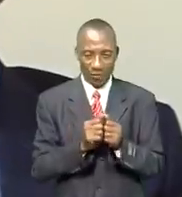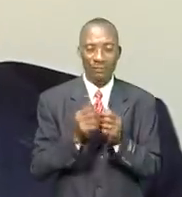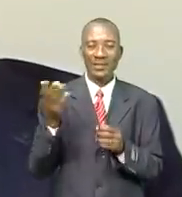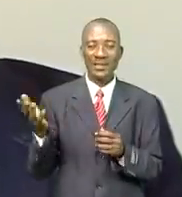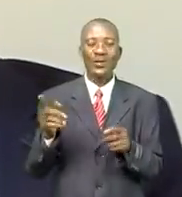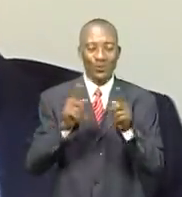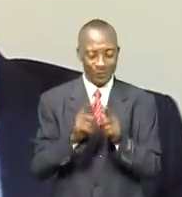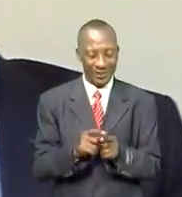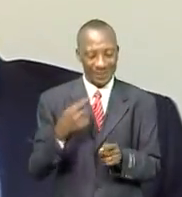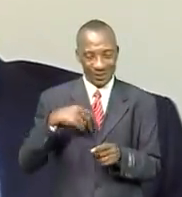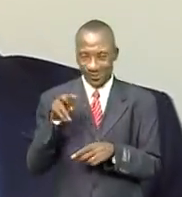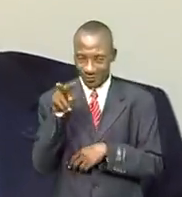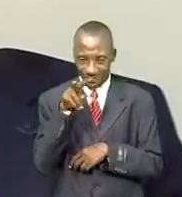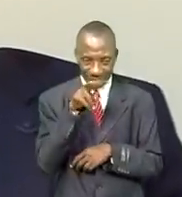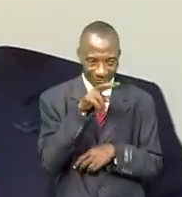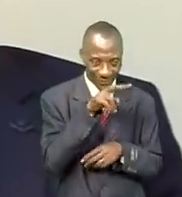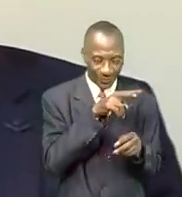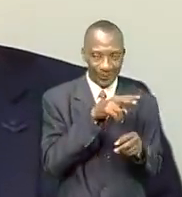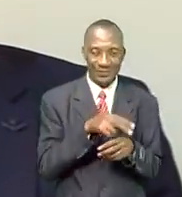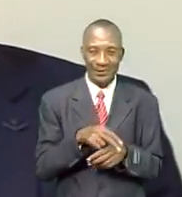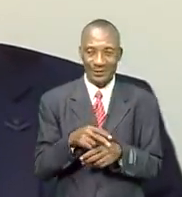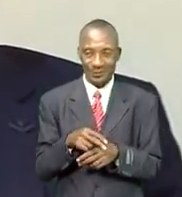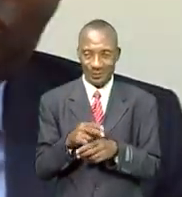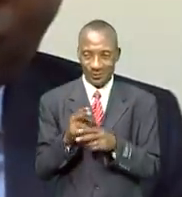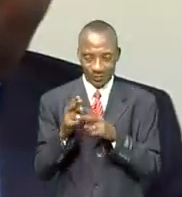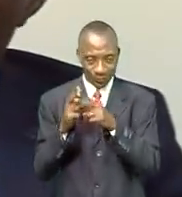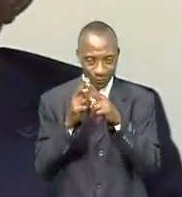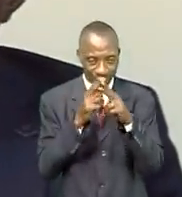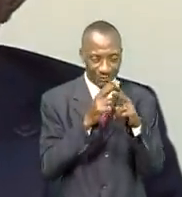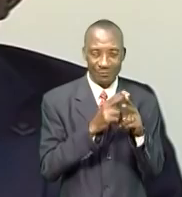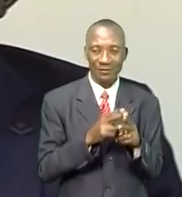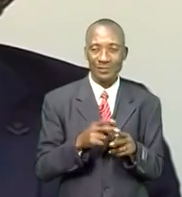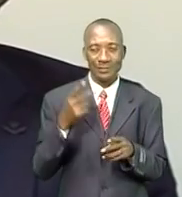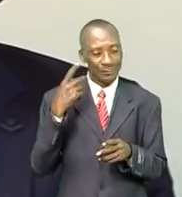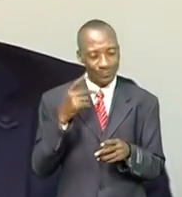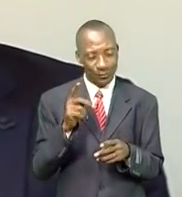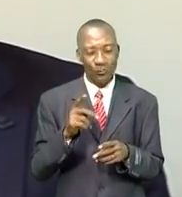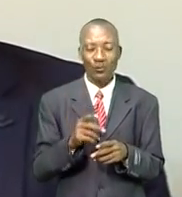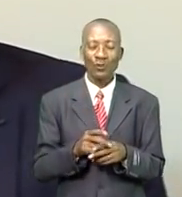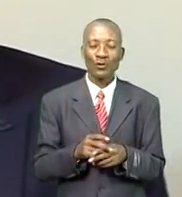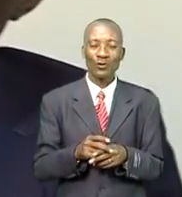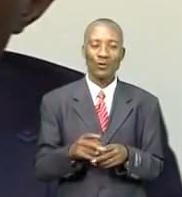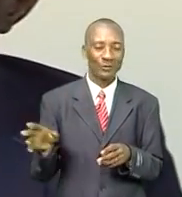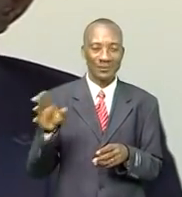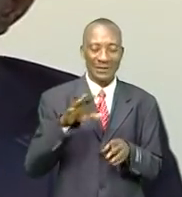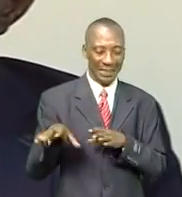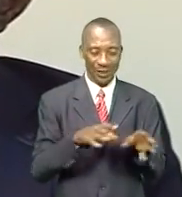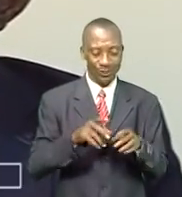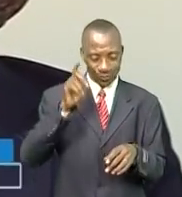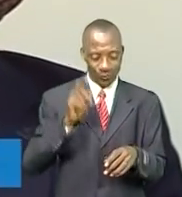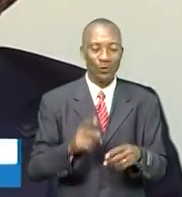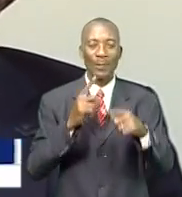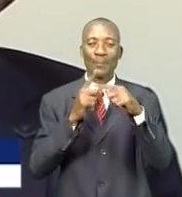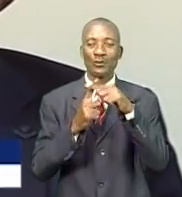observer et relayer justement les attentes du peuple, qu'elles soient positives ou négatives, et ramener